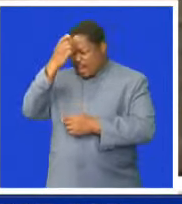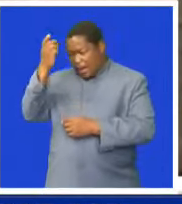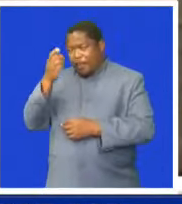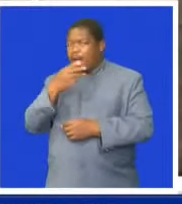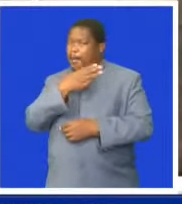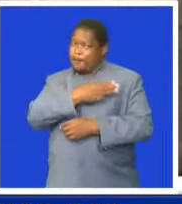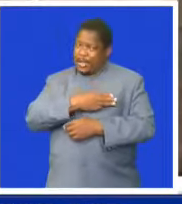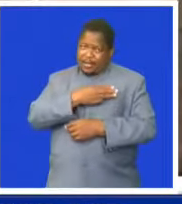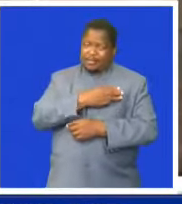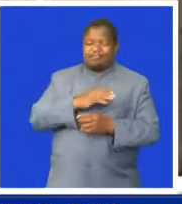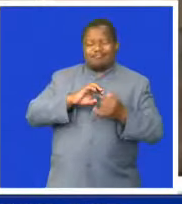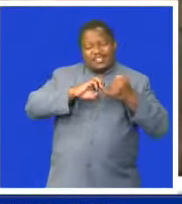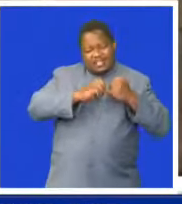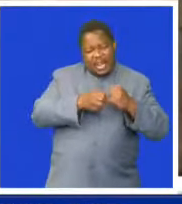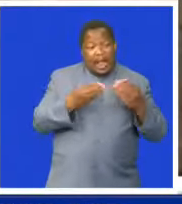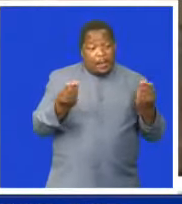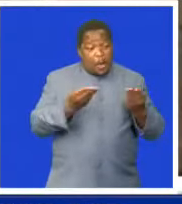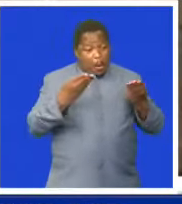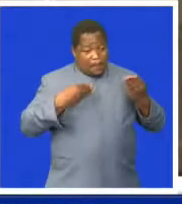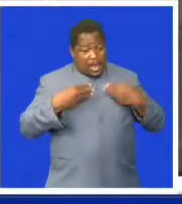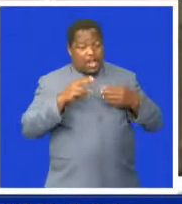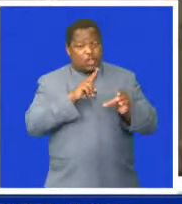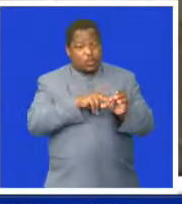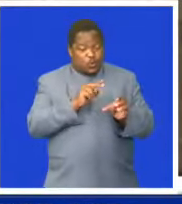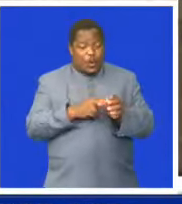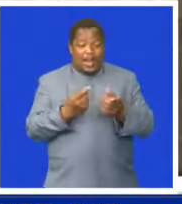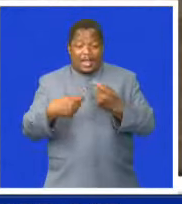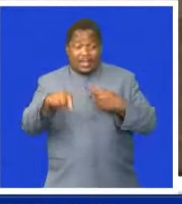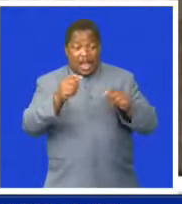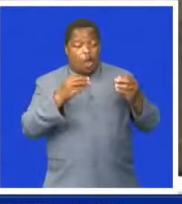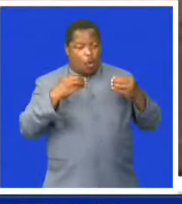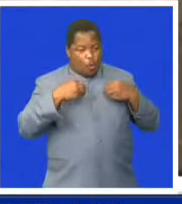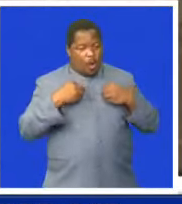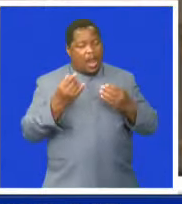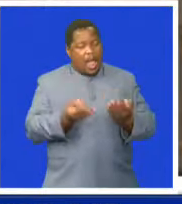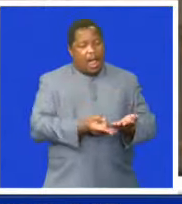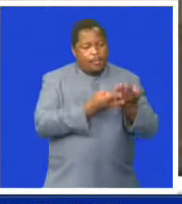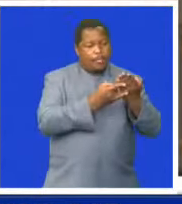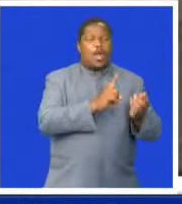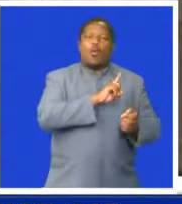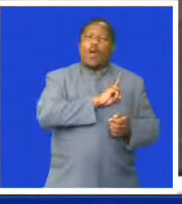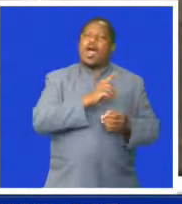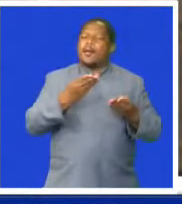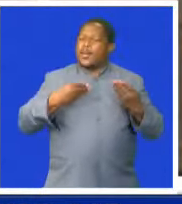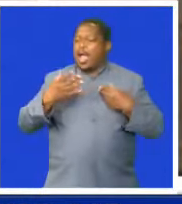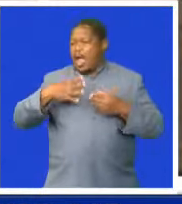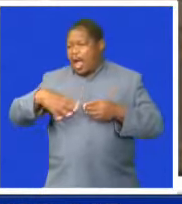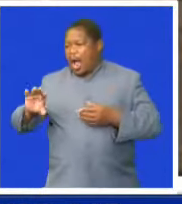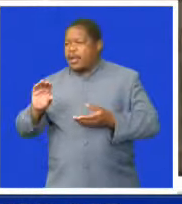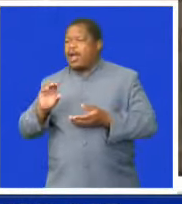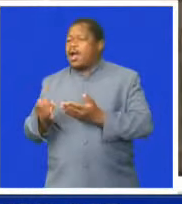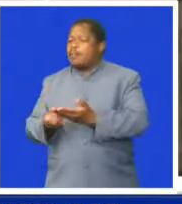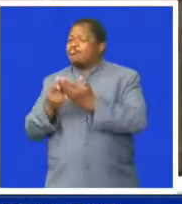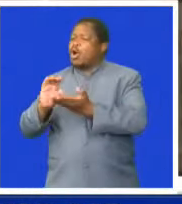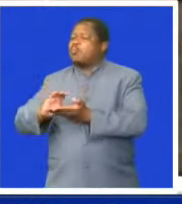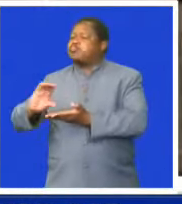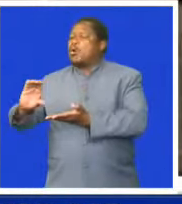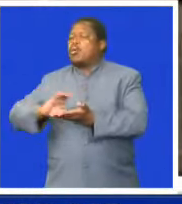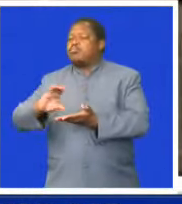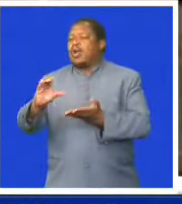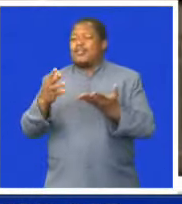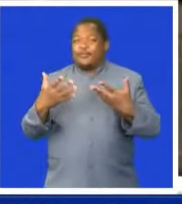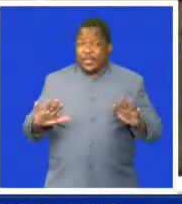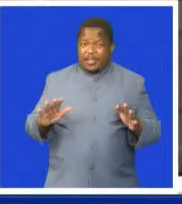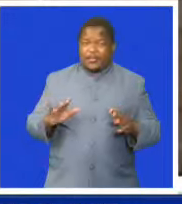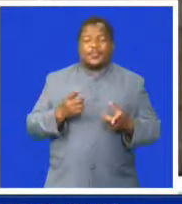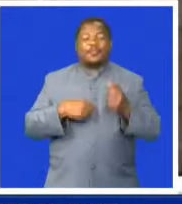mane abukete nawo ama business actual ukuthi yini wasita njani. Inkumbi yabo sebavalele tindlu labe barenta